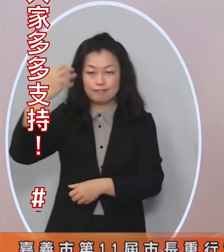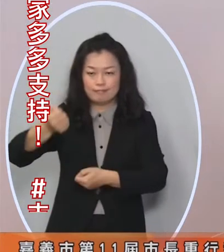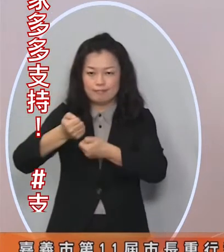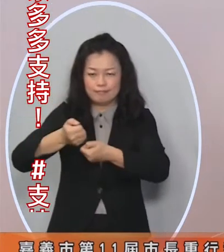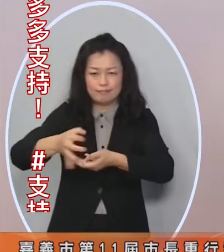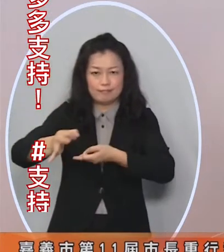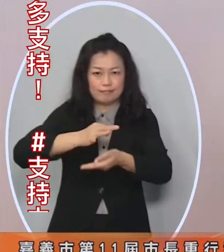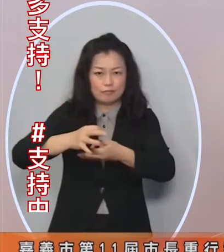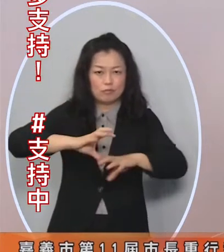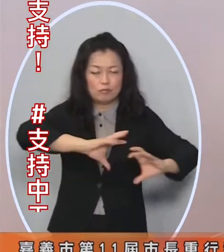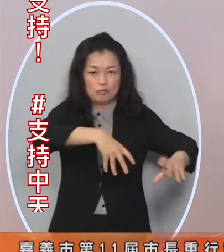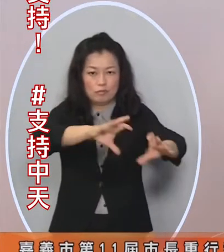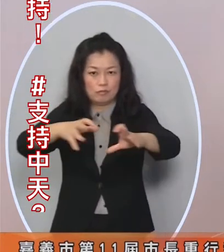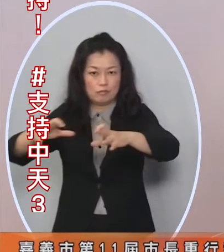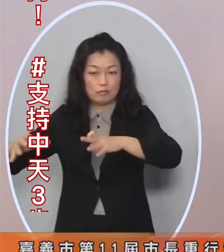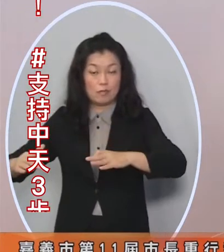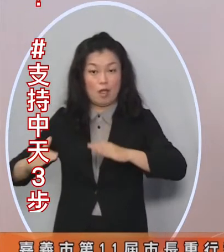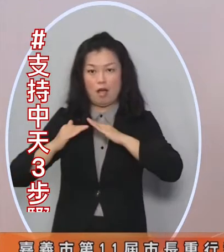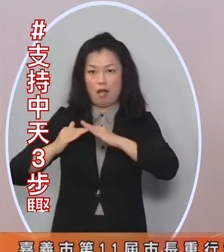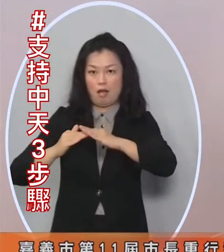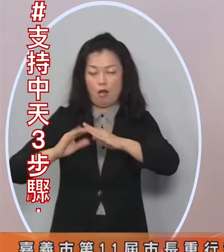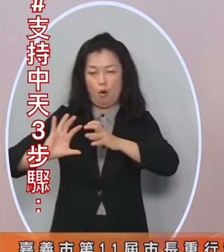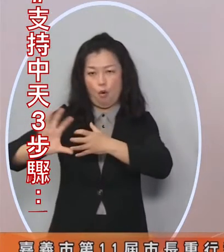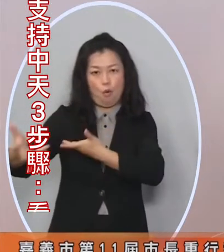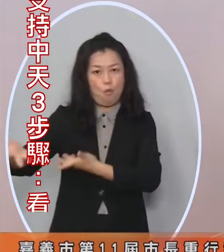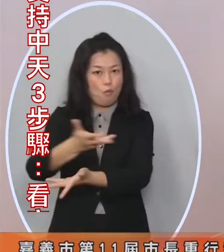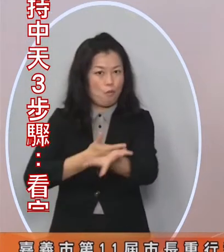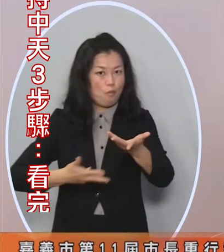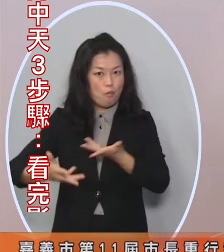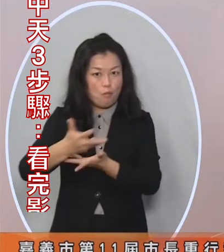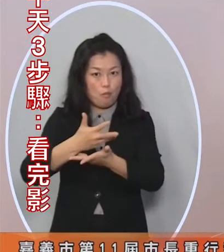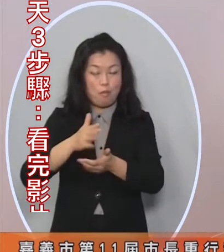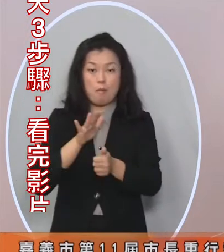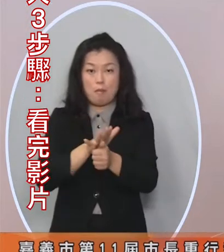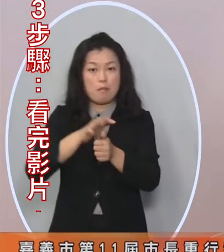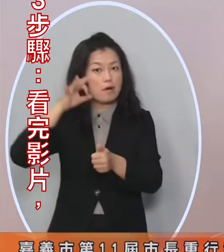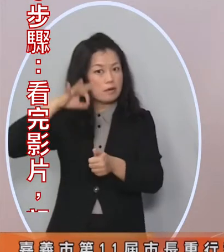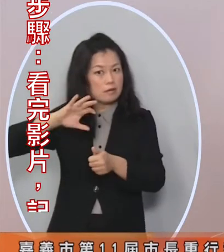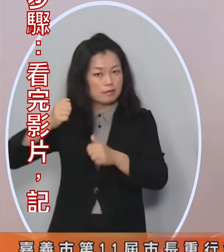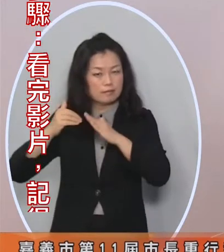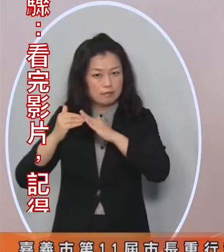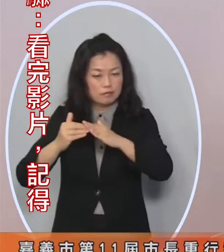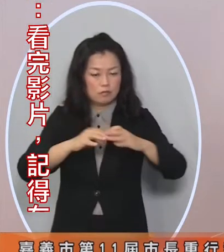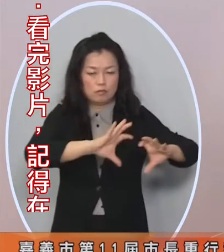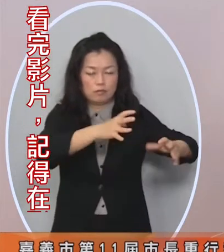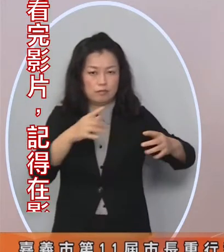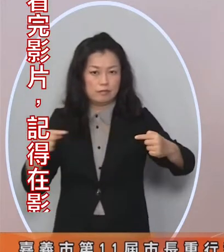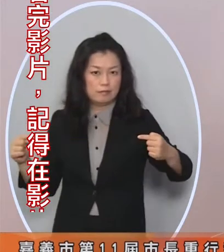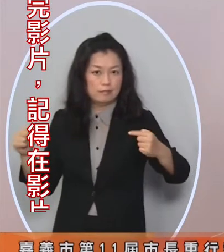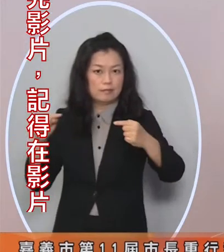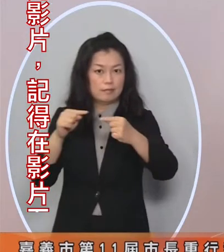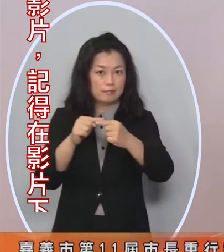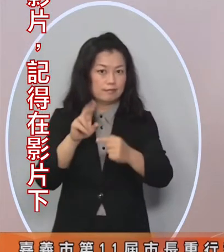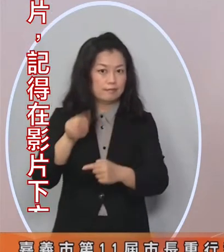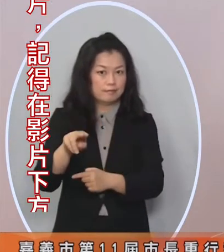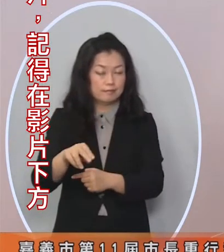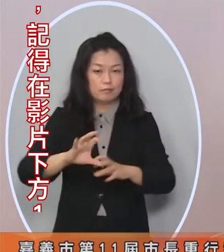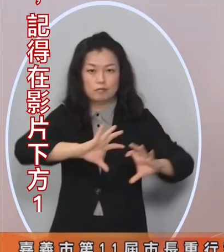极推动城市外交，促进嘉义市与国际接轨，让世界看见嘉